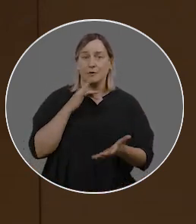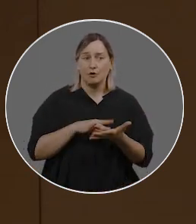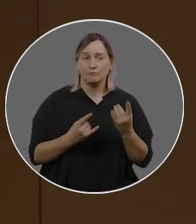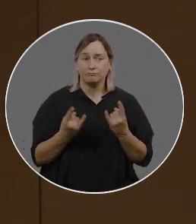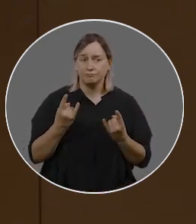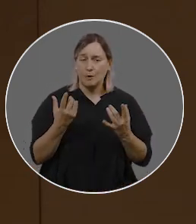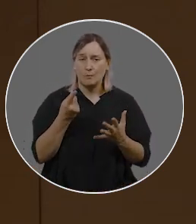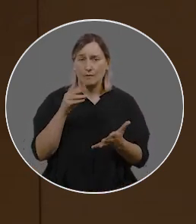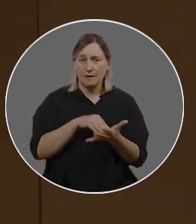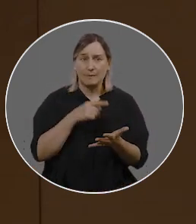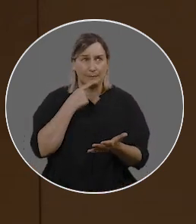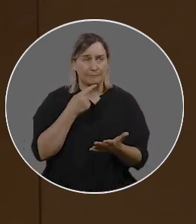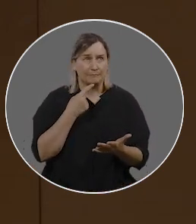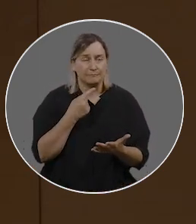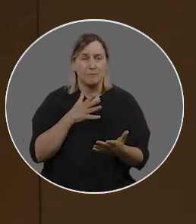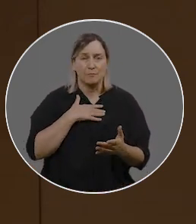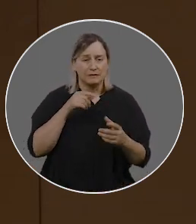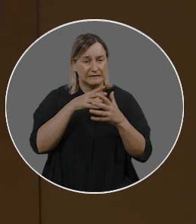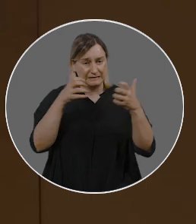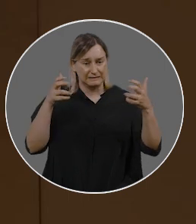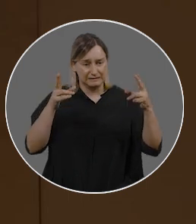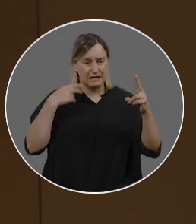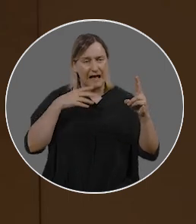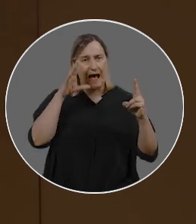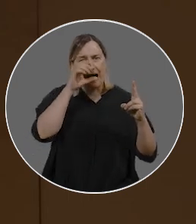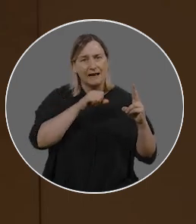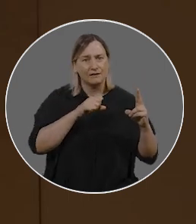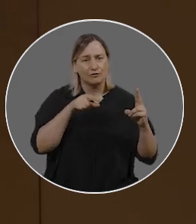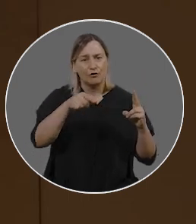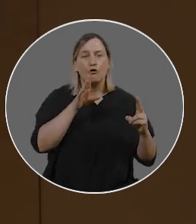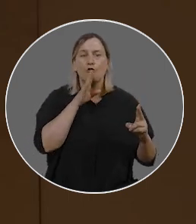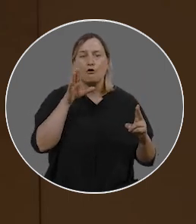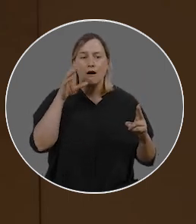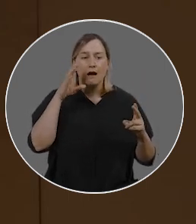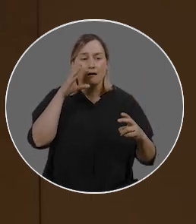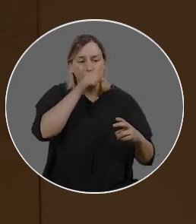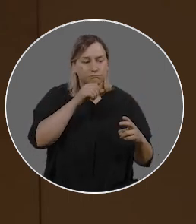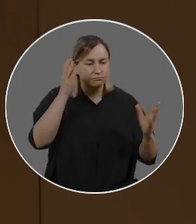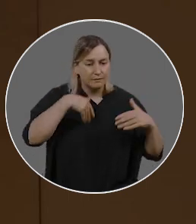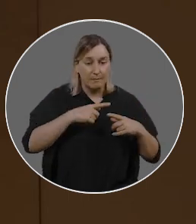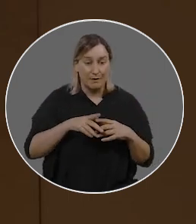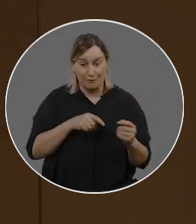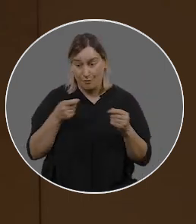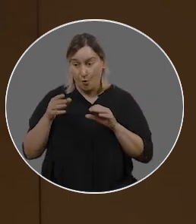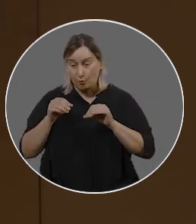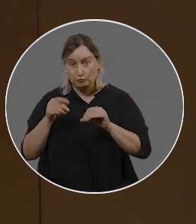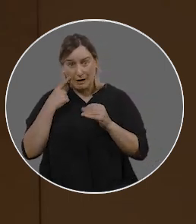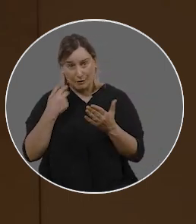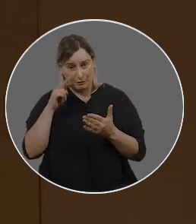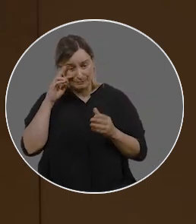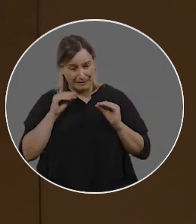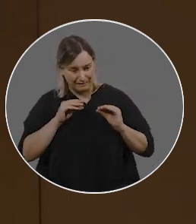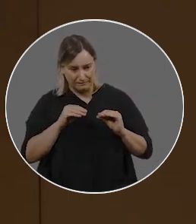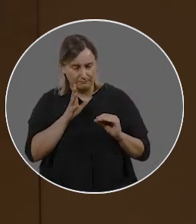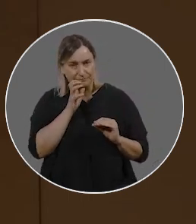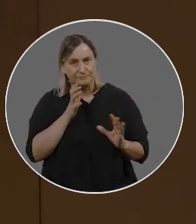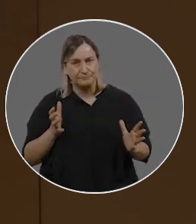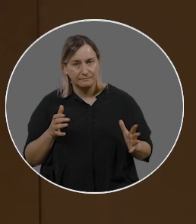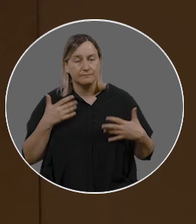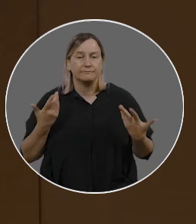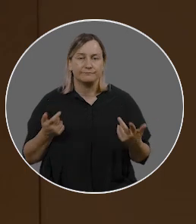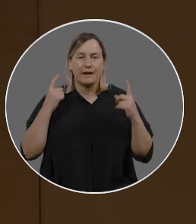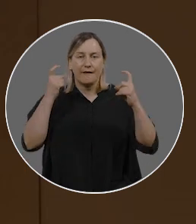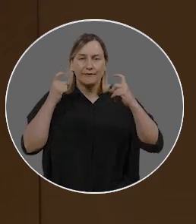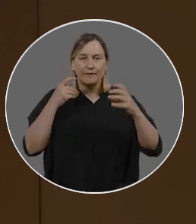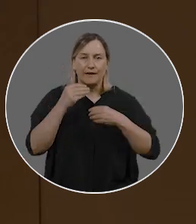vegades dius, vale, no, no hi ha un error, no hi és l'error, estrictament, però és que és un desastre, no? Llavors, intentar